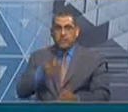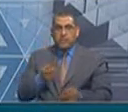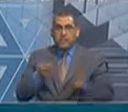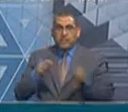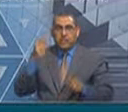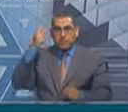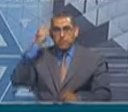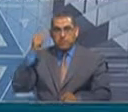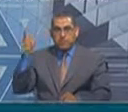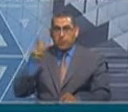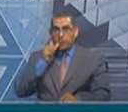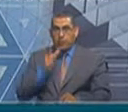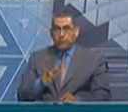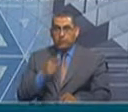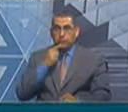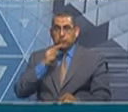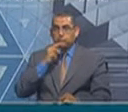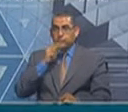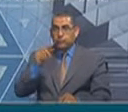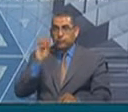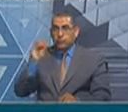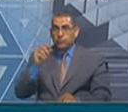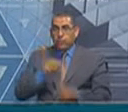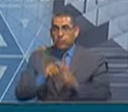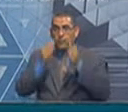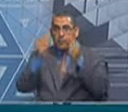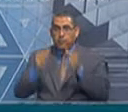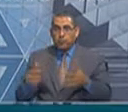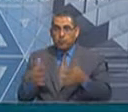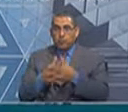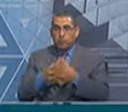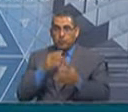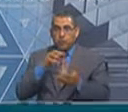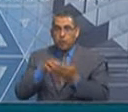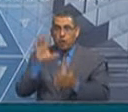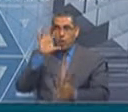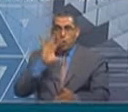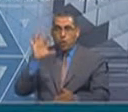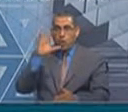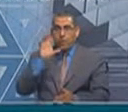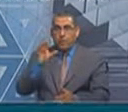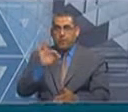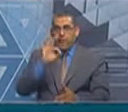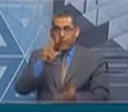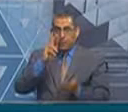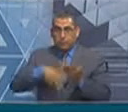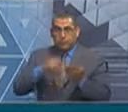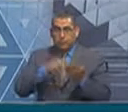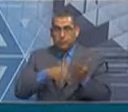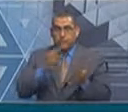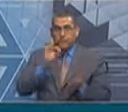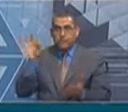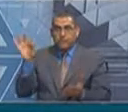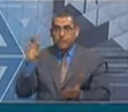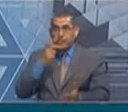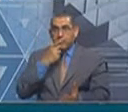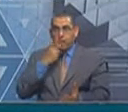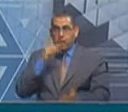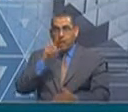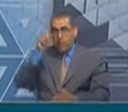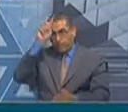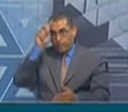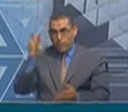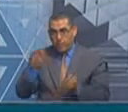العقوبات. وردا على ذلك، وفي بيان مشترك عن الدول الأوروبية السلاسل الموقعة على الاتفاق، فرنسا وبريطانيا